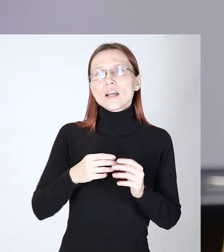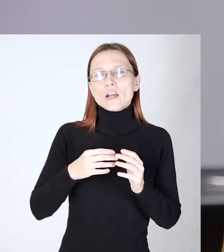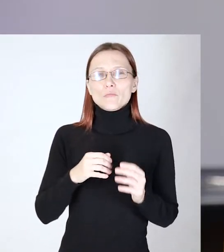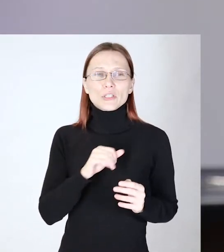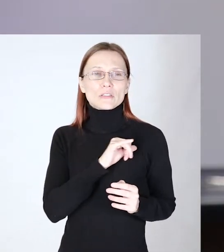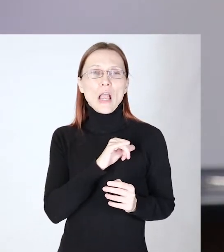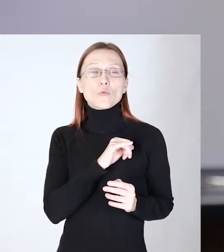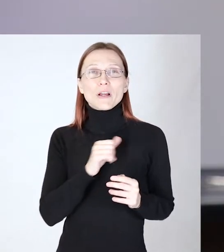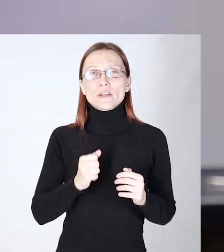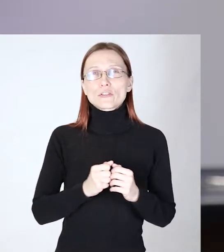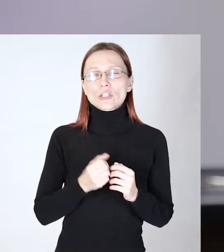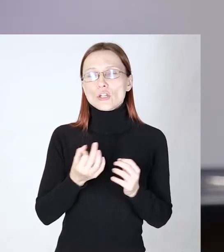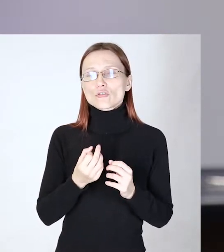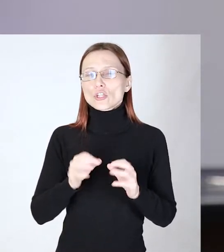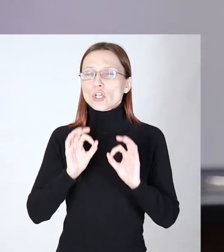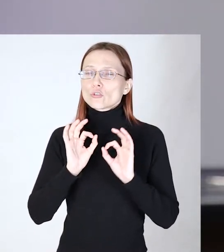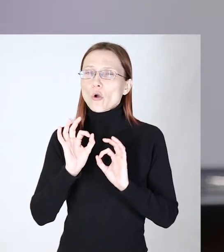a čo nie,